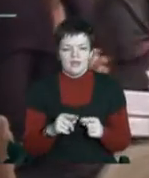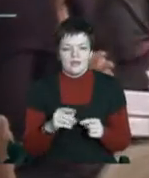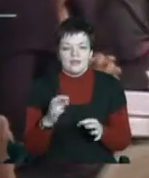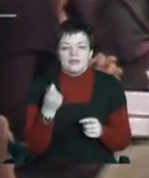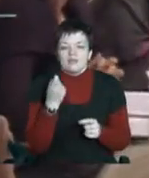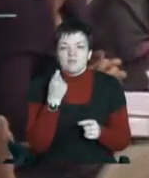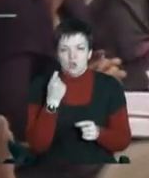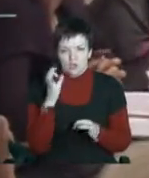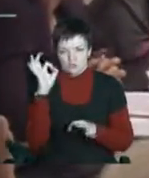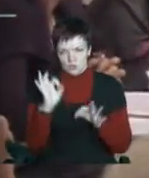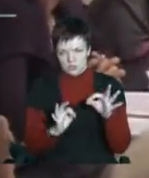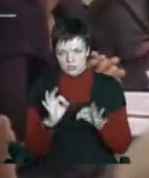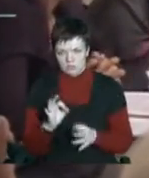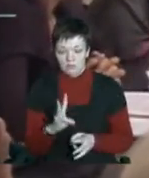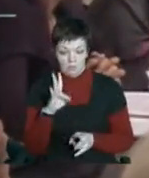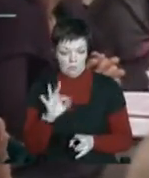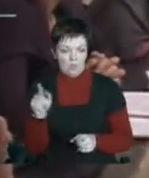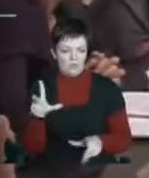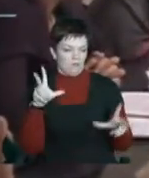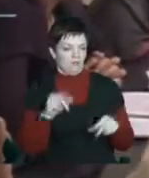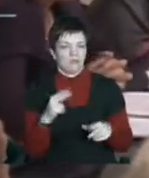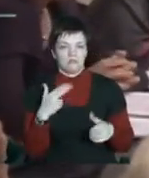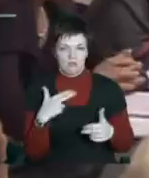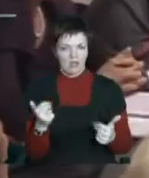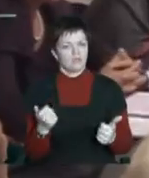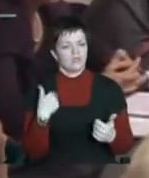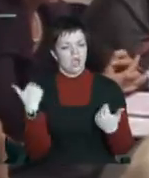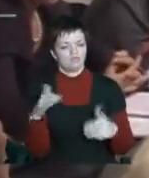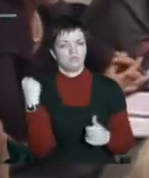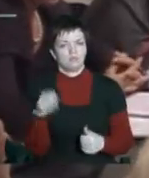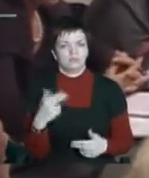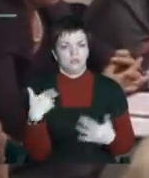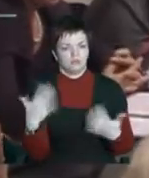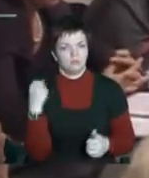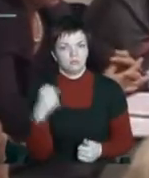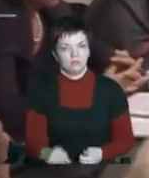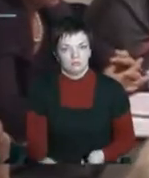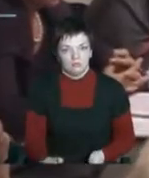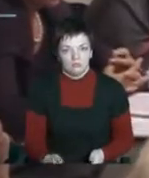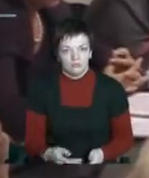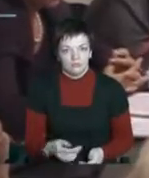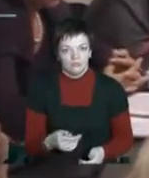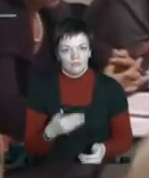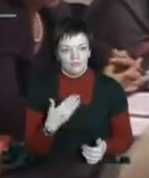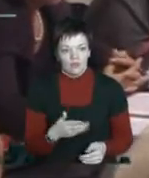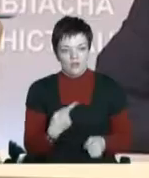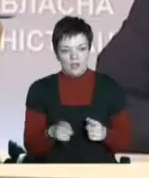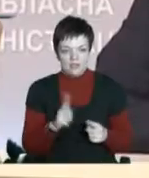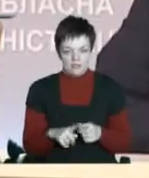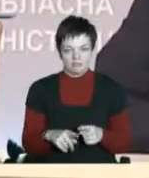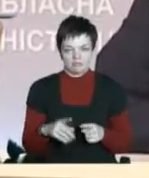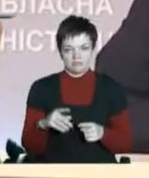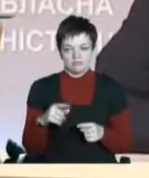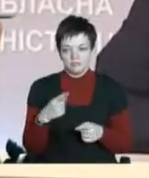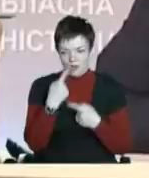ловко сфальсифицированных и абсолютно гарантированных. Это сигнал городской комиссии, на какой результат они должны выйти.